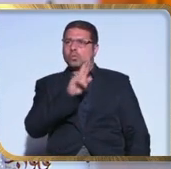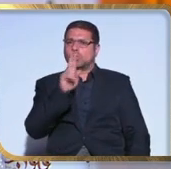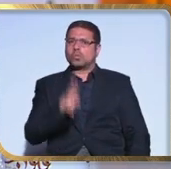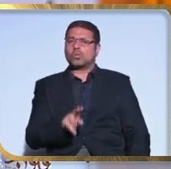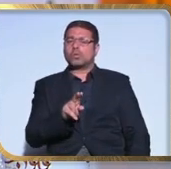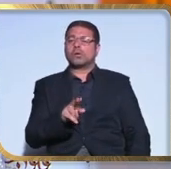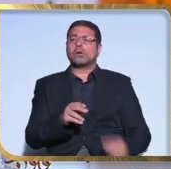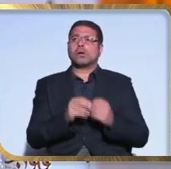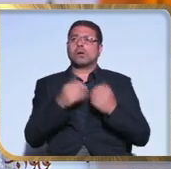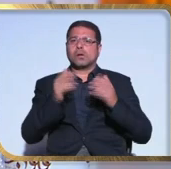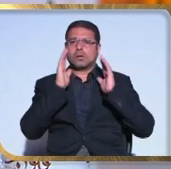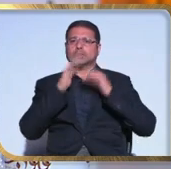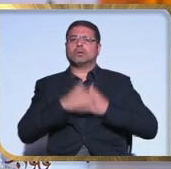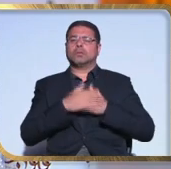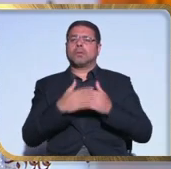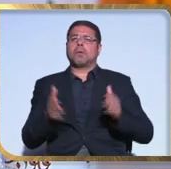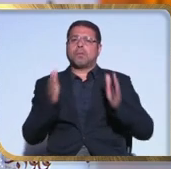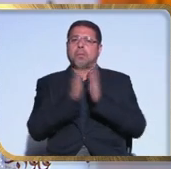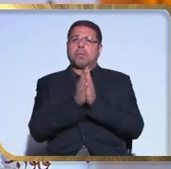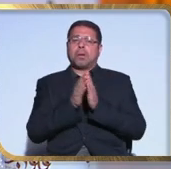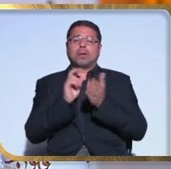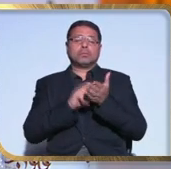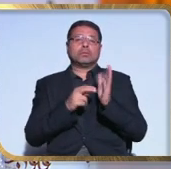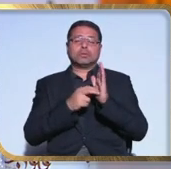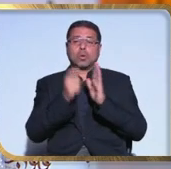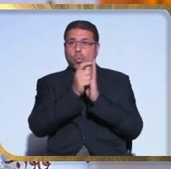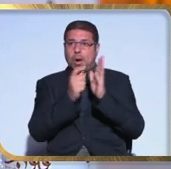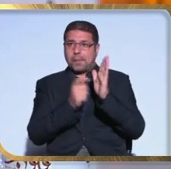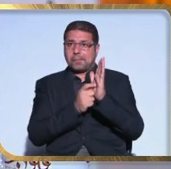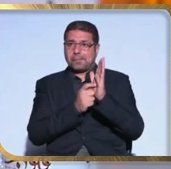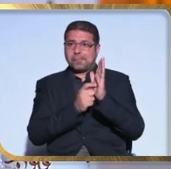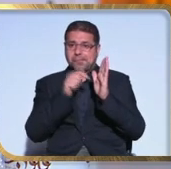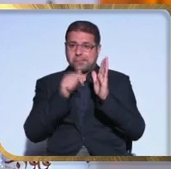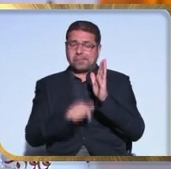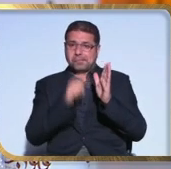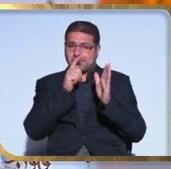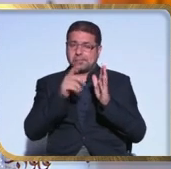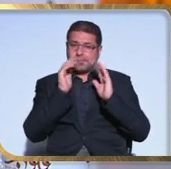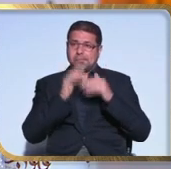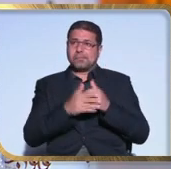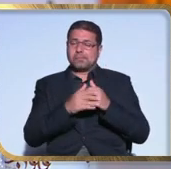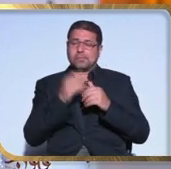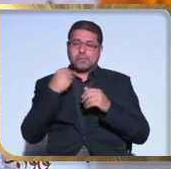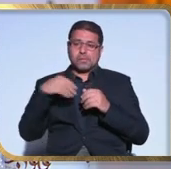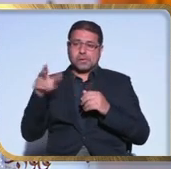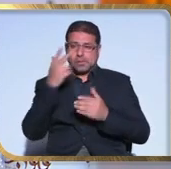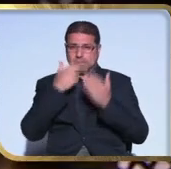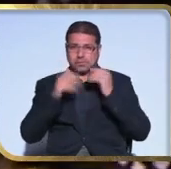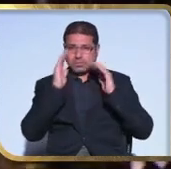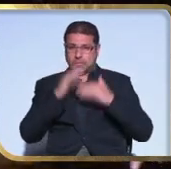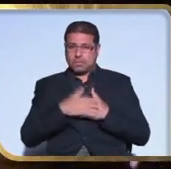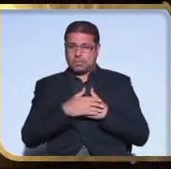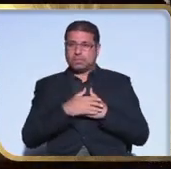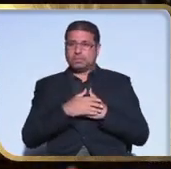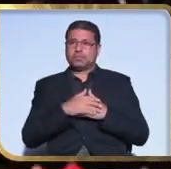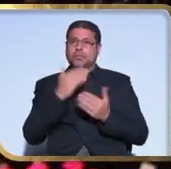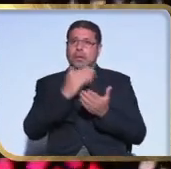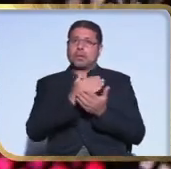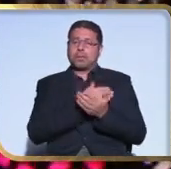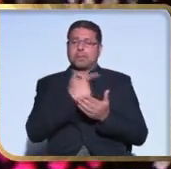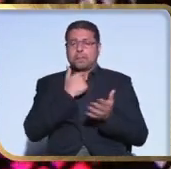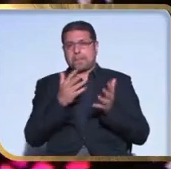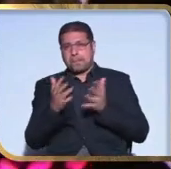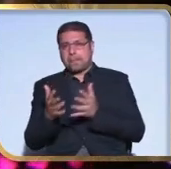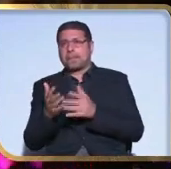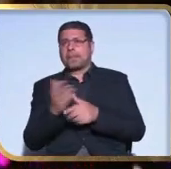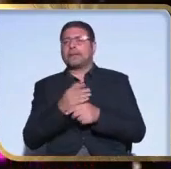قضاء الصلوات الواجب في مساله قضاء فوائت الصلاه واللي انا بميل اليه